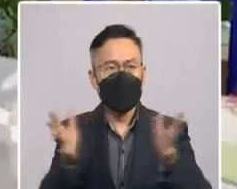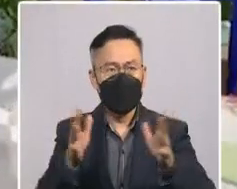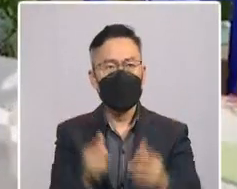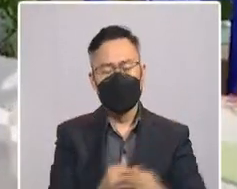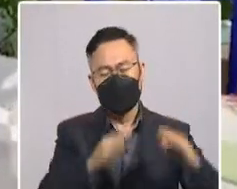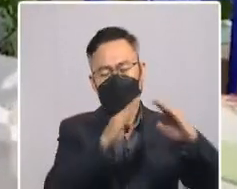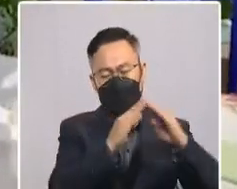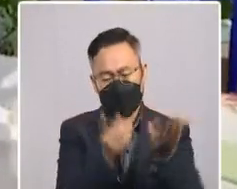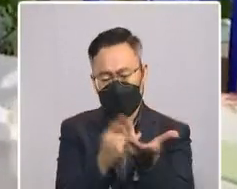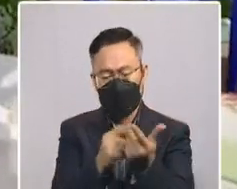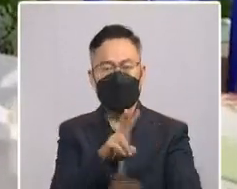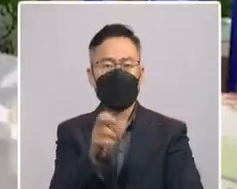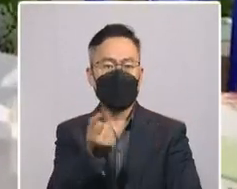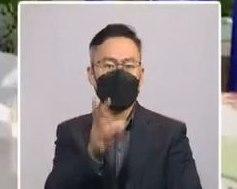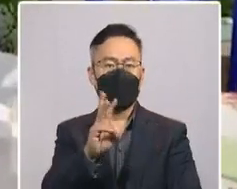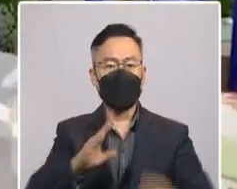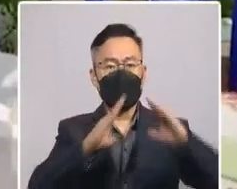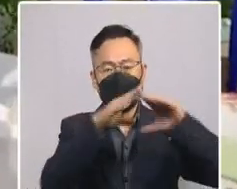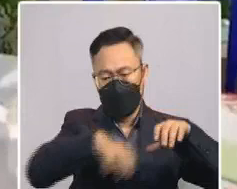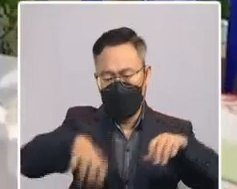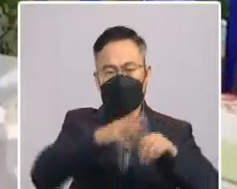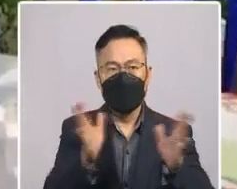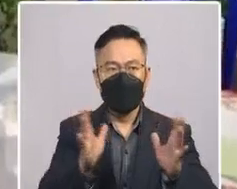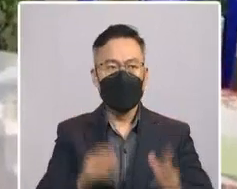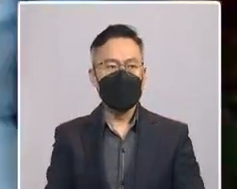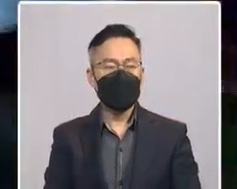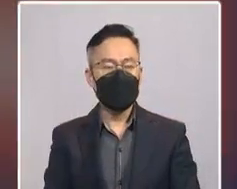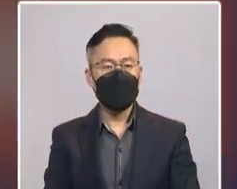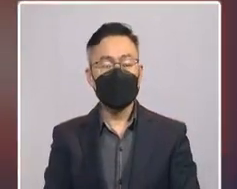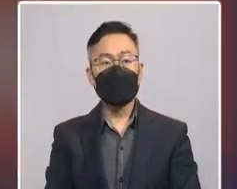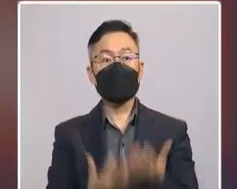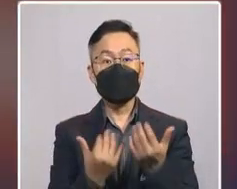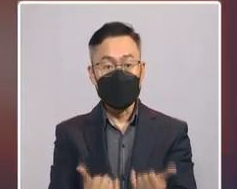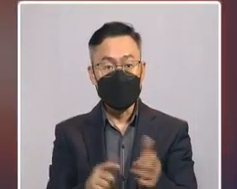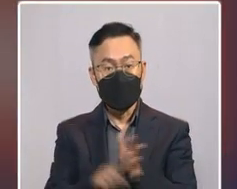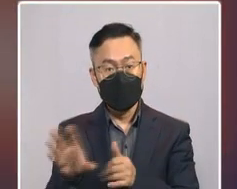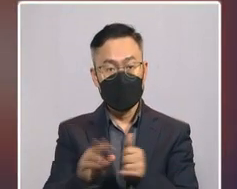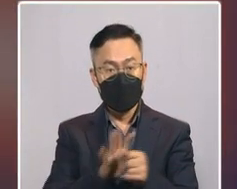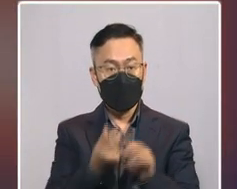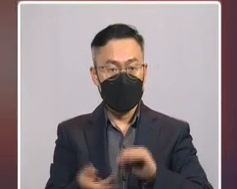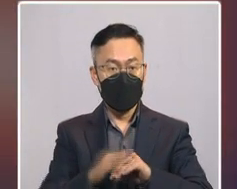เลยนะฮะ ใช่ค่ะ ขณะที่ภาพรวมของตัวเลขวันนี้บ้างนะครับตัวเลขวันนี้ติดเชื้อเพิ่ม